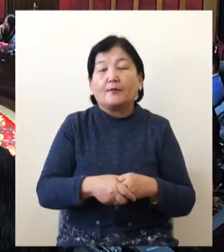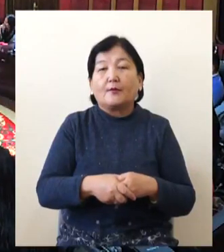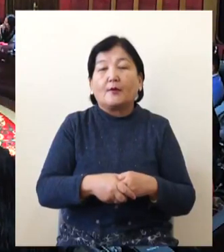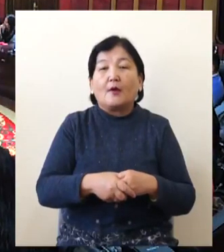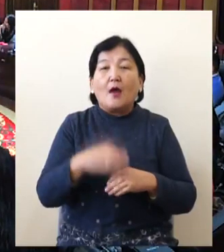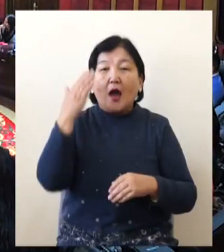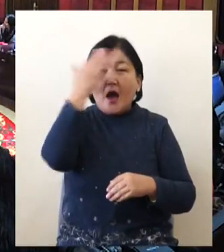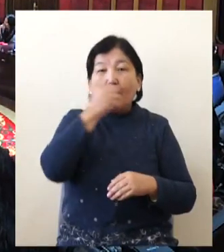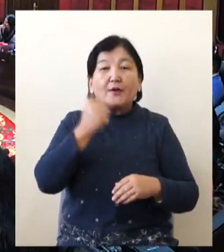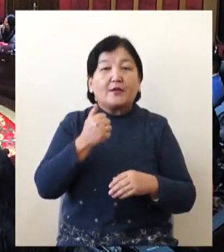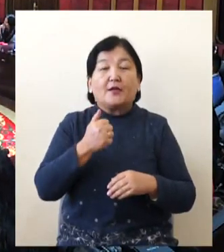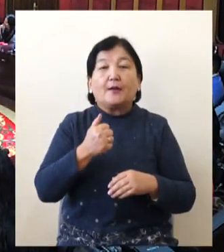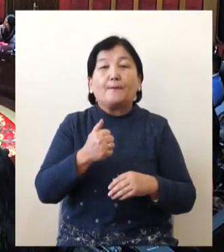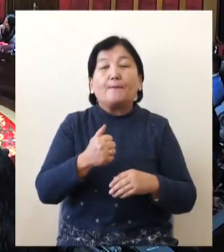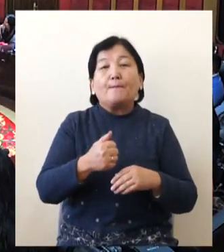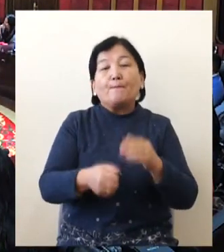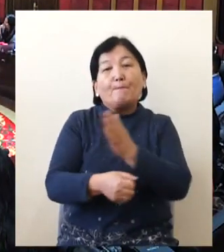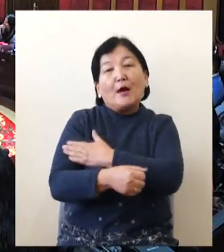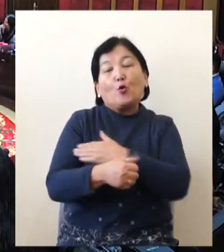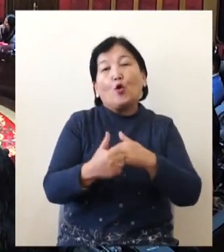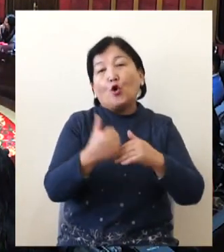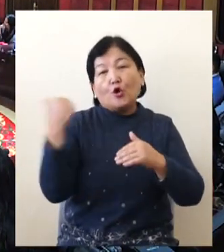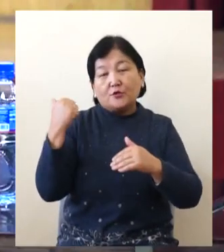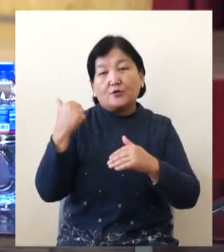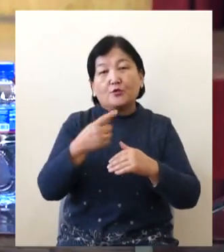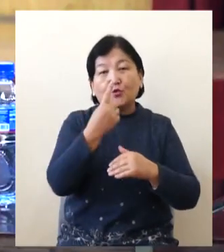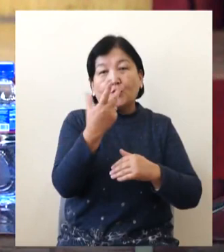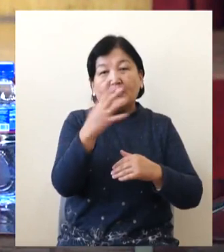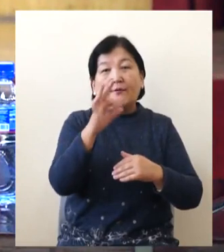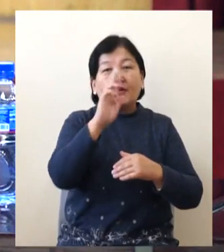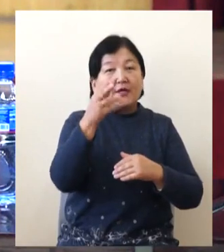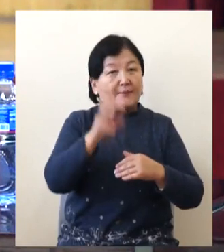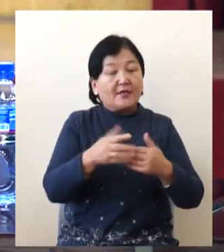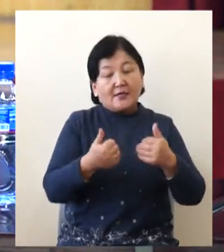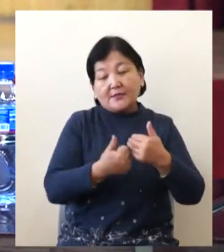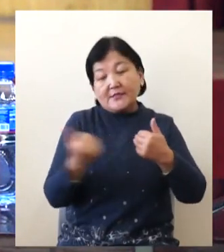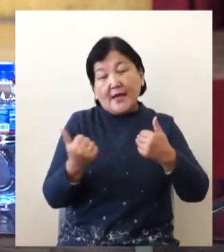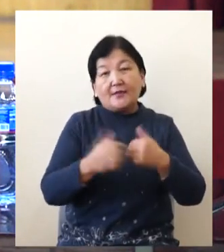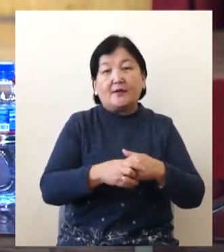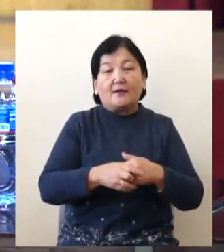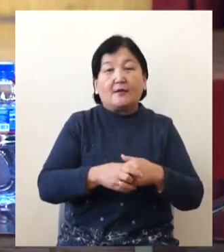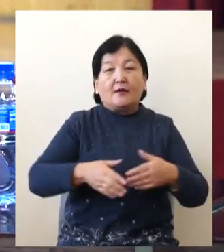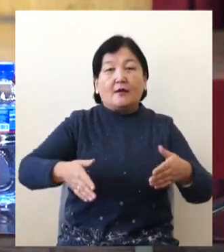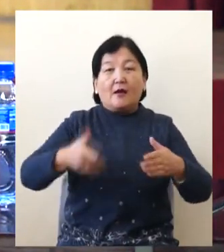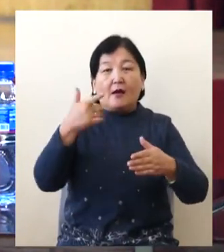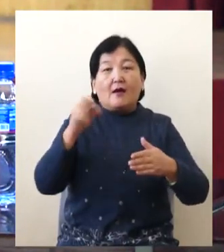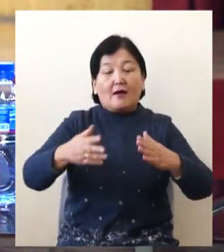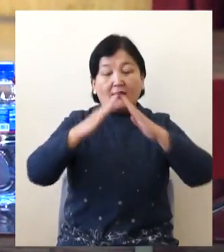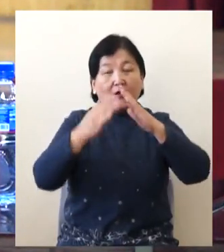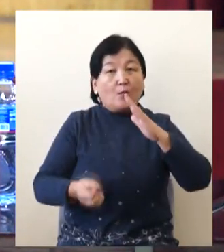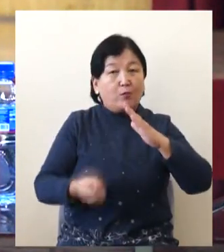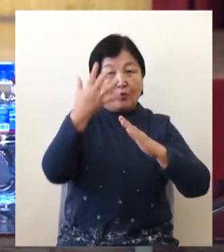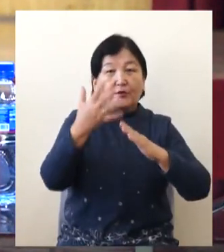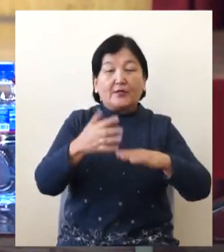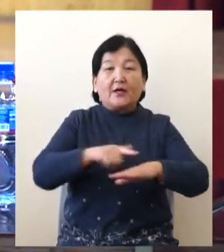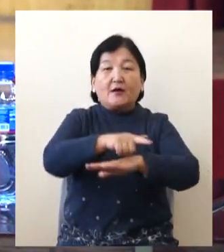Африкийн баруун хойд эргээс 150 км зайд орших галтуулын гаралтай арваад